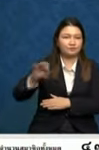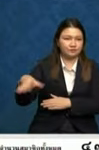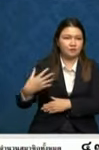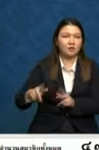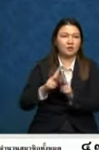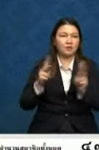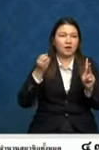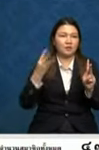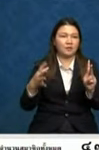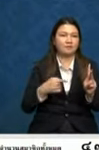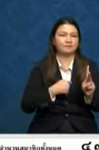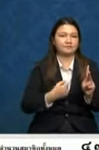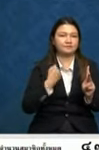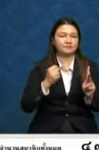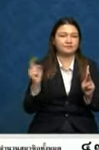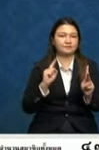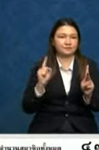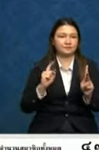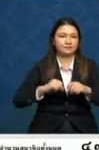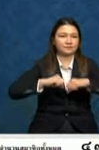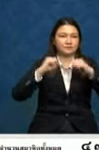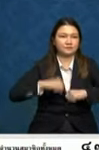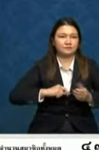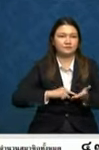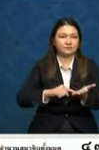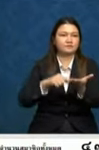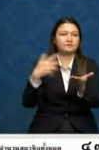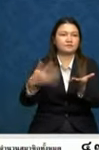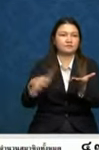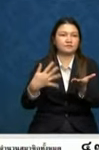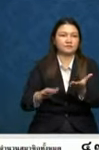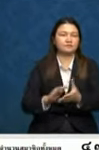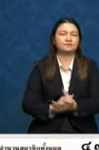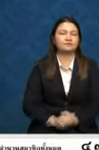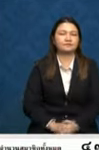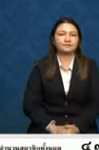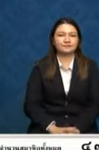ากขอยืนยันในมติที่ได้นำเสนอต่อสภาผู้แทนราษฎรครับ